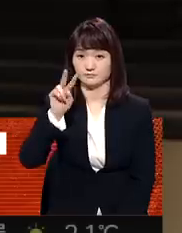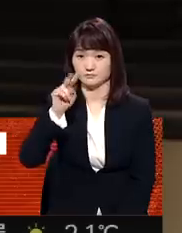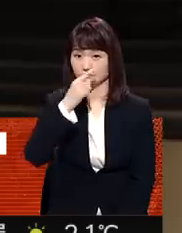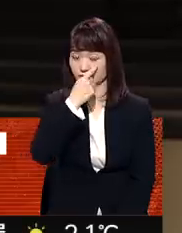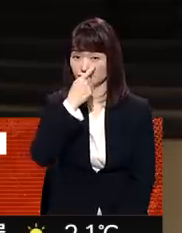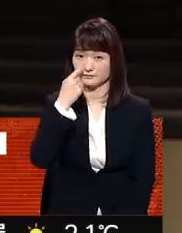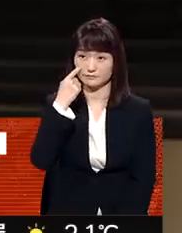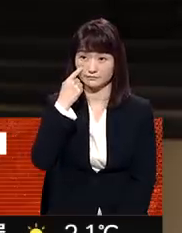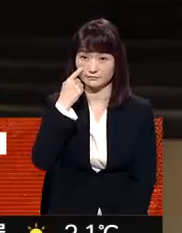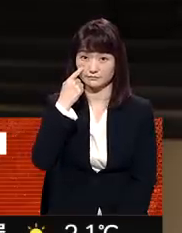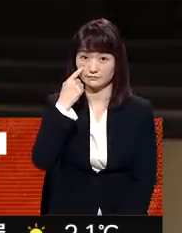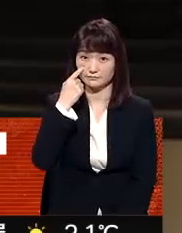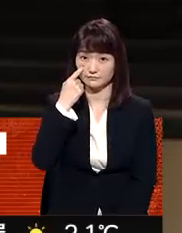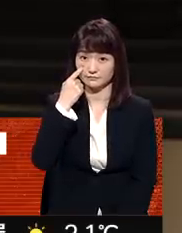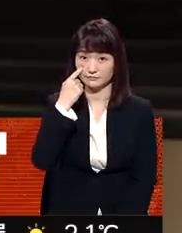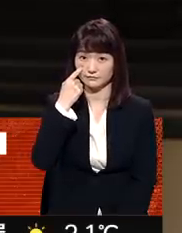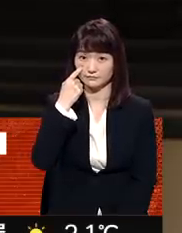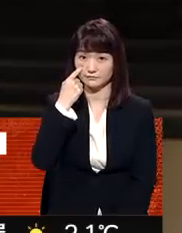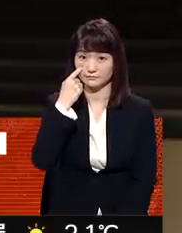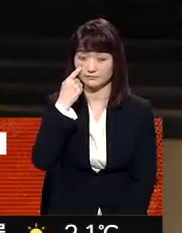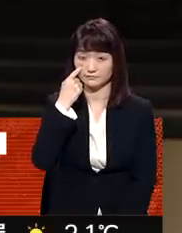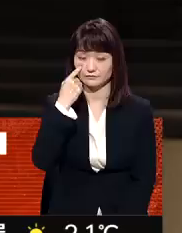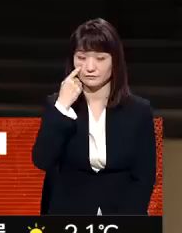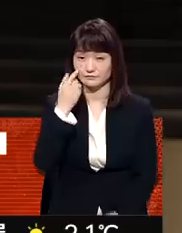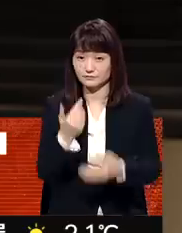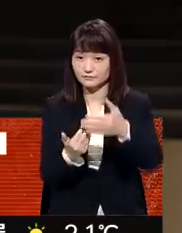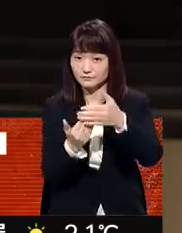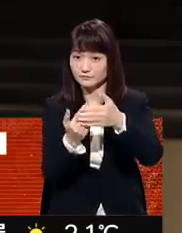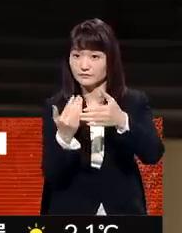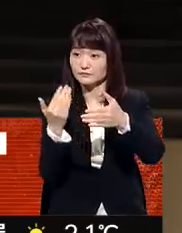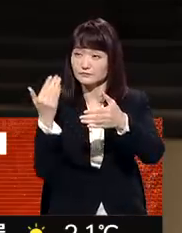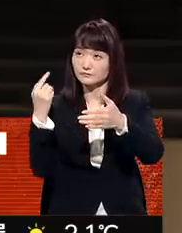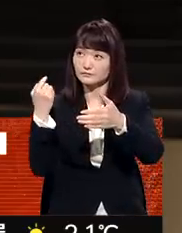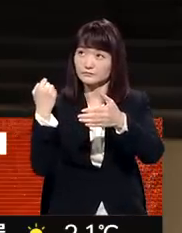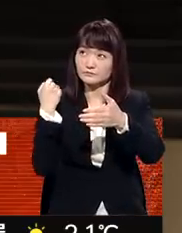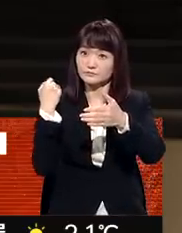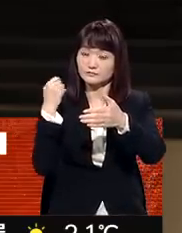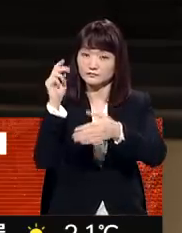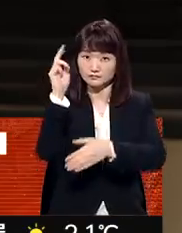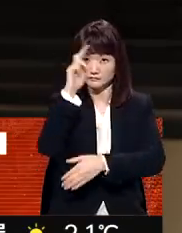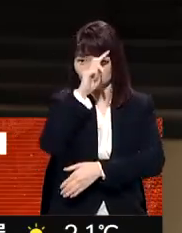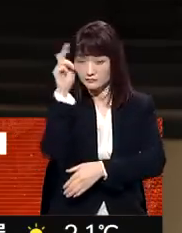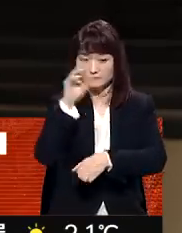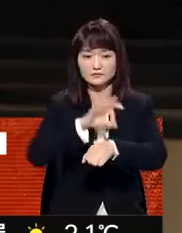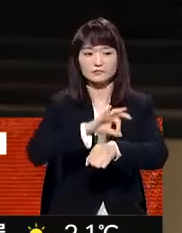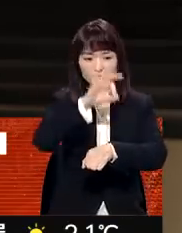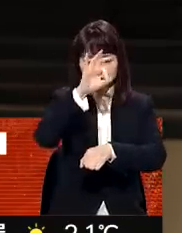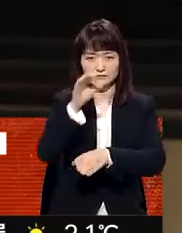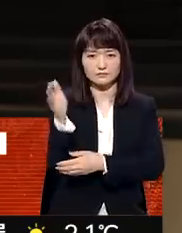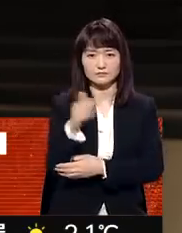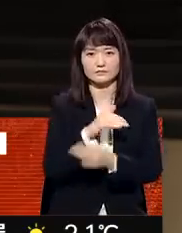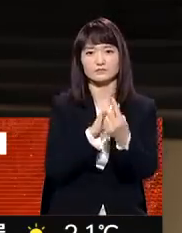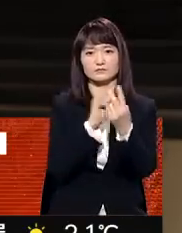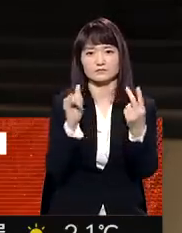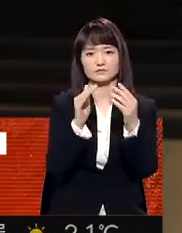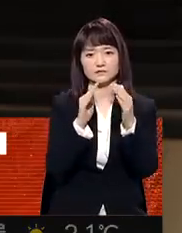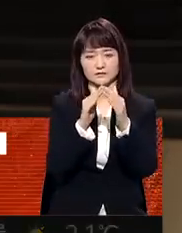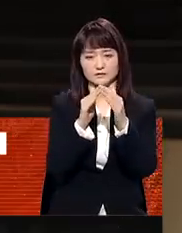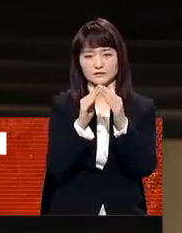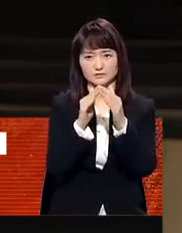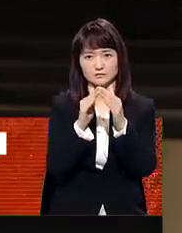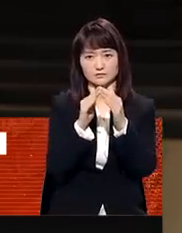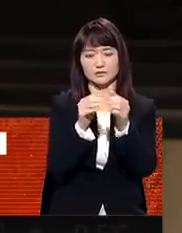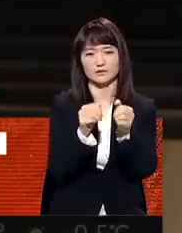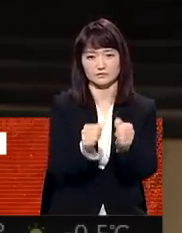확인을 해보니까이 사건낙이 전날 오후 10시부터이 두 사람이 같이 집에 있었던 걸로 보입니다